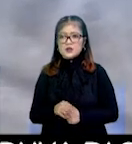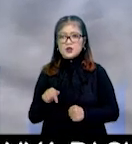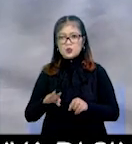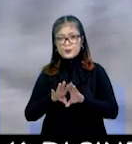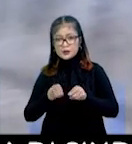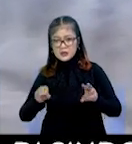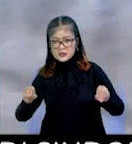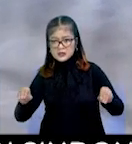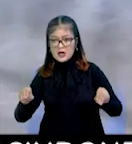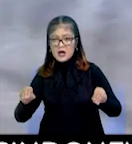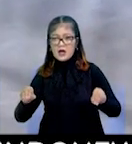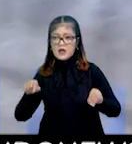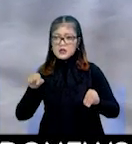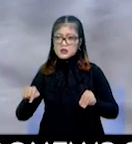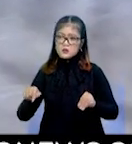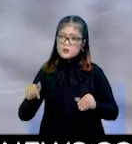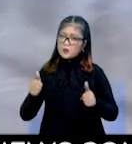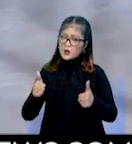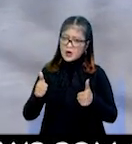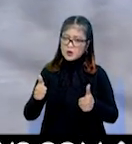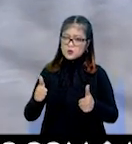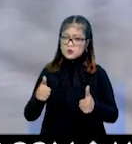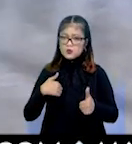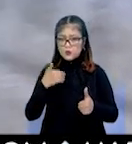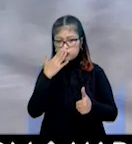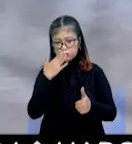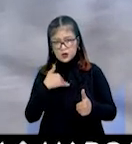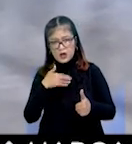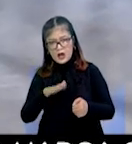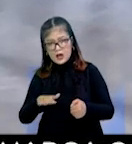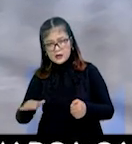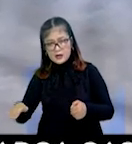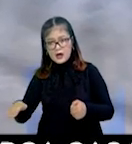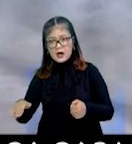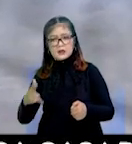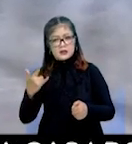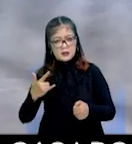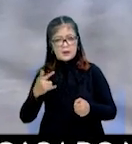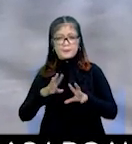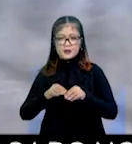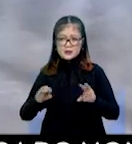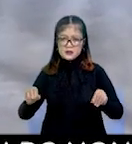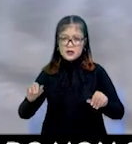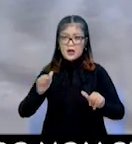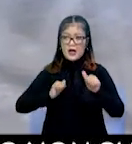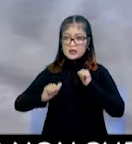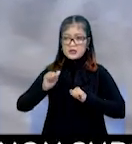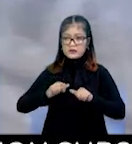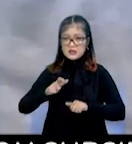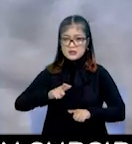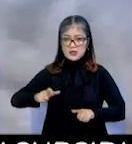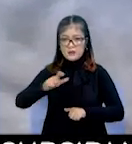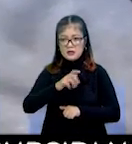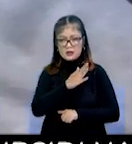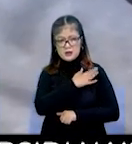anaknya kecil. Apa itu nggak pernah lelah. Dia aktif di kecamatan, di kabupaten. Semua juga pada kaget Nur